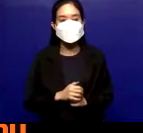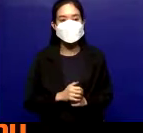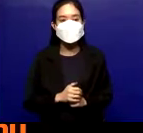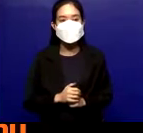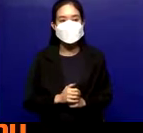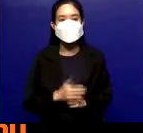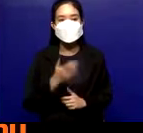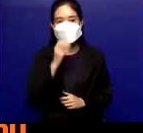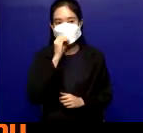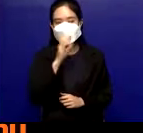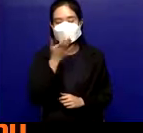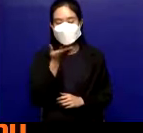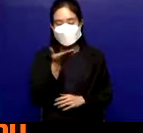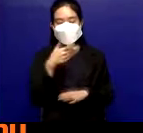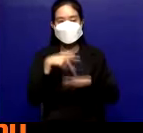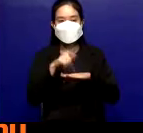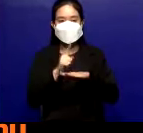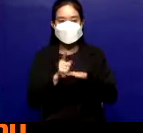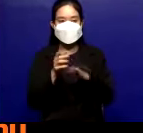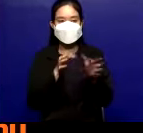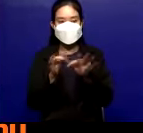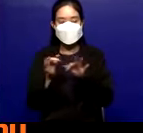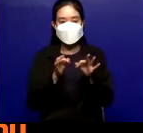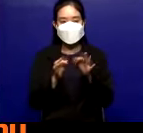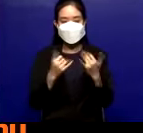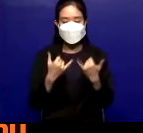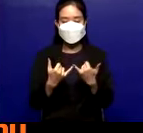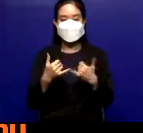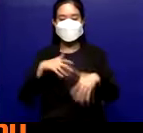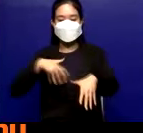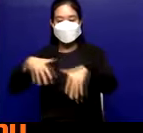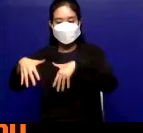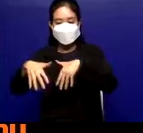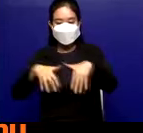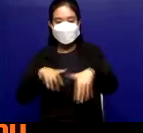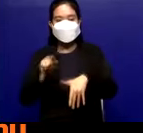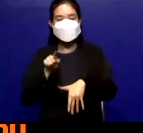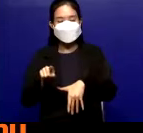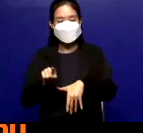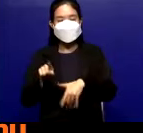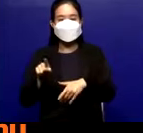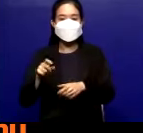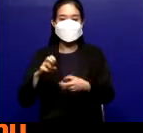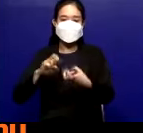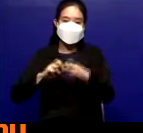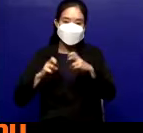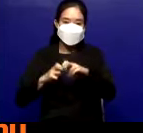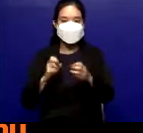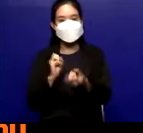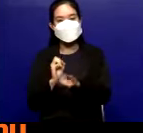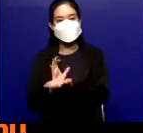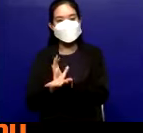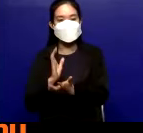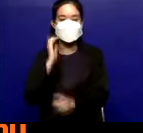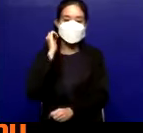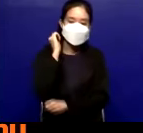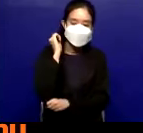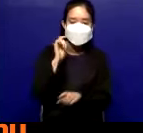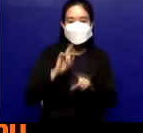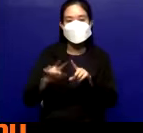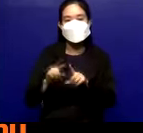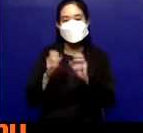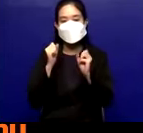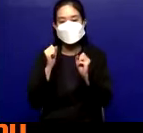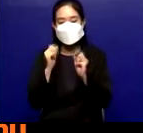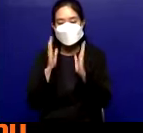คะในขณะที่พี่น้องประชาชนกำลังได้รับความยากลำบากอย่างแสนสาหัสคนตกงานมหาศ